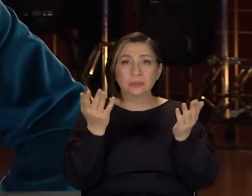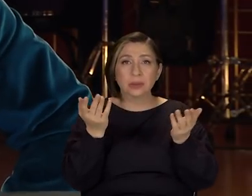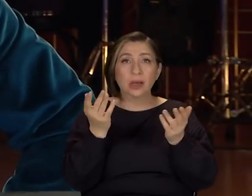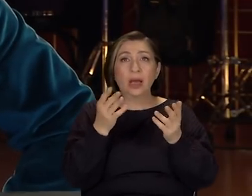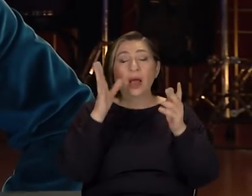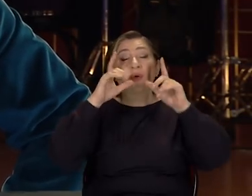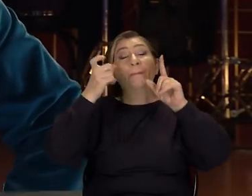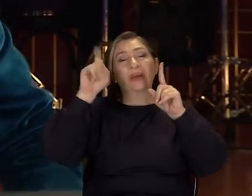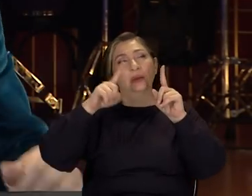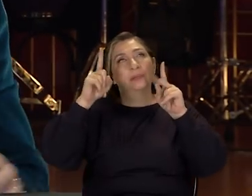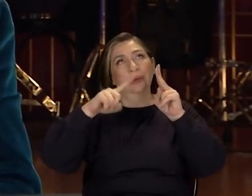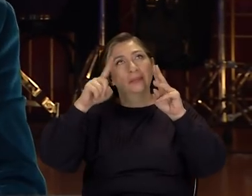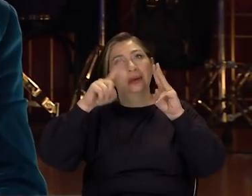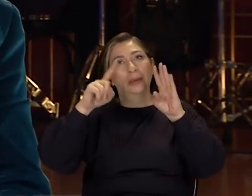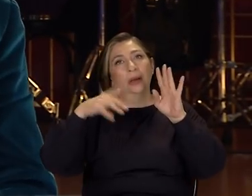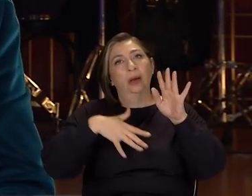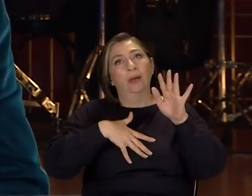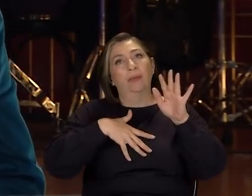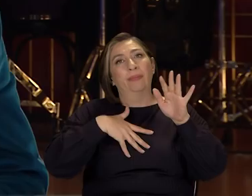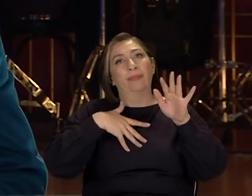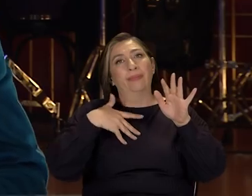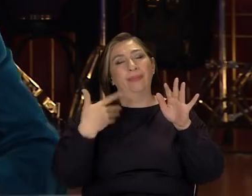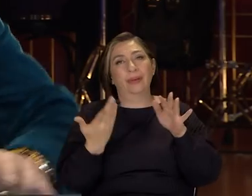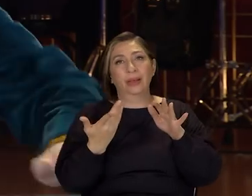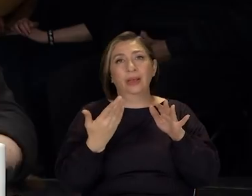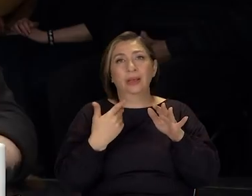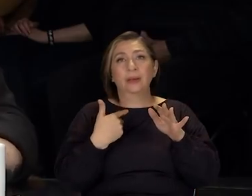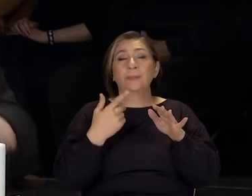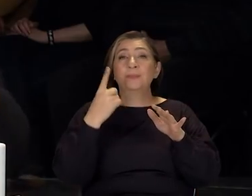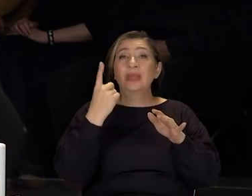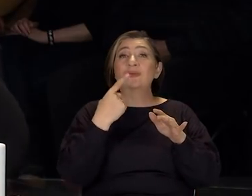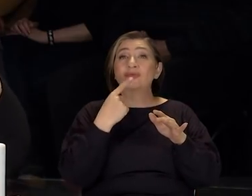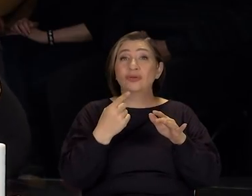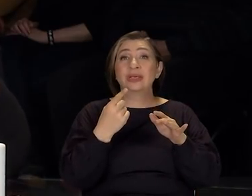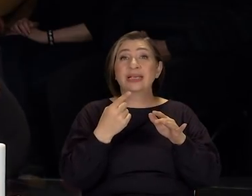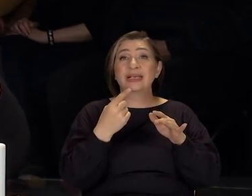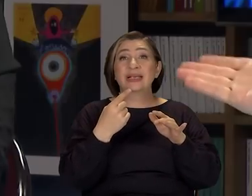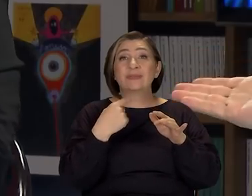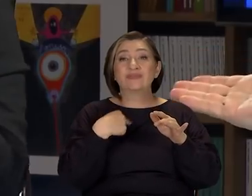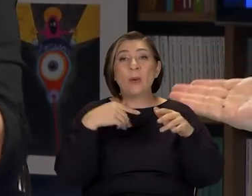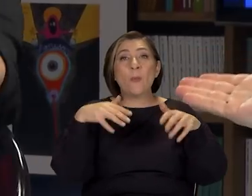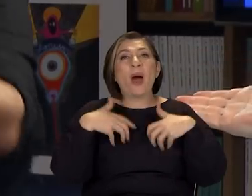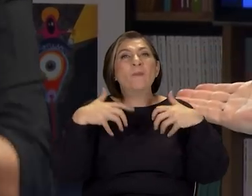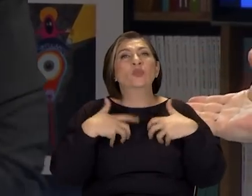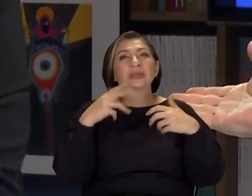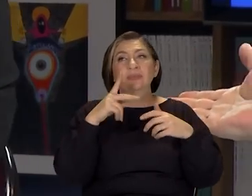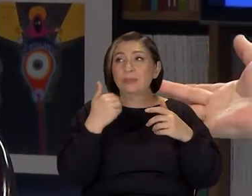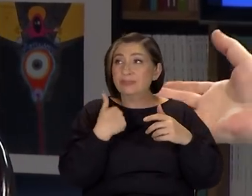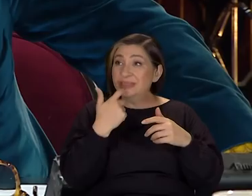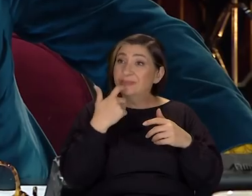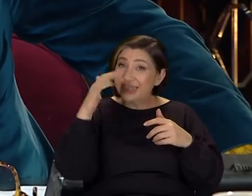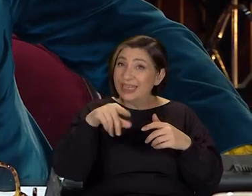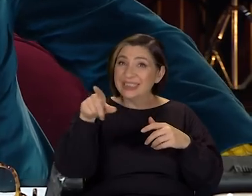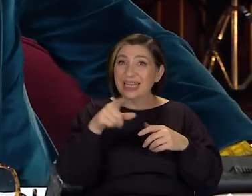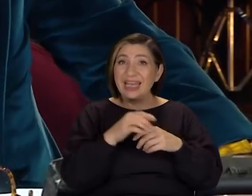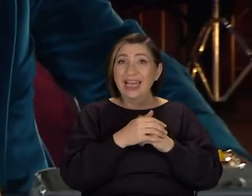yani, çıkmış önemli değil. Ben zaten çıkıyorum sürekli. Kötü çıkmış biz bir daha çekilebilirim. Bir de bana bize Habeş maymunu gibi çıkıyoruz. Daha benim yaşıma